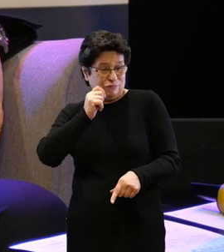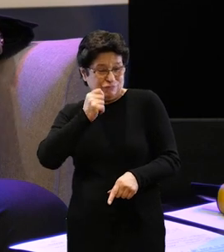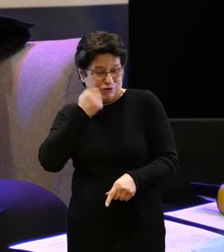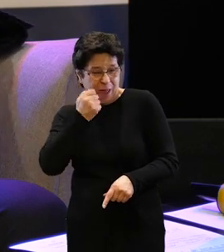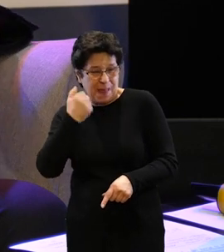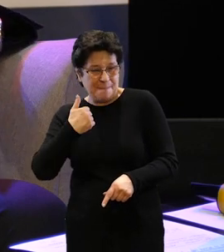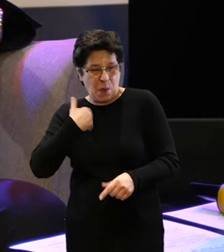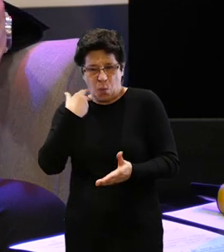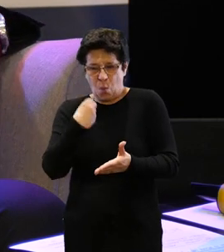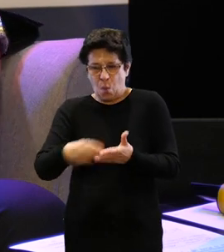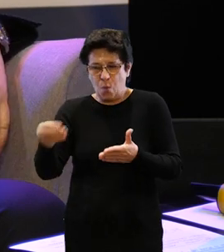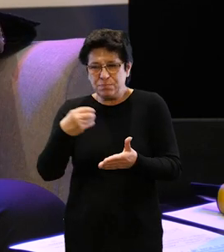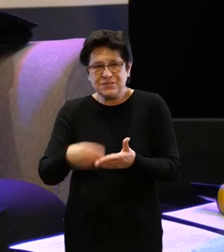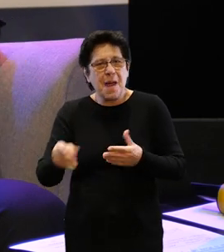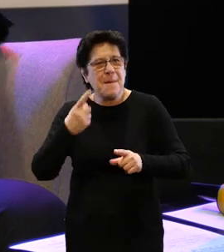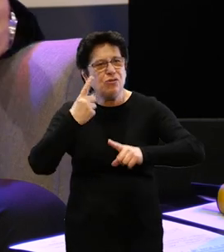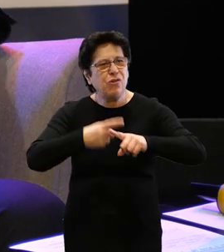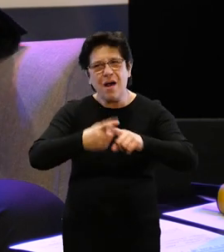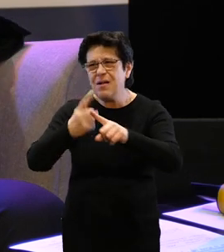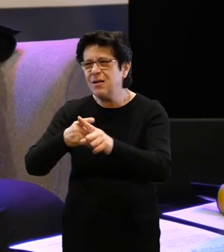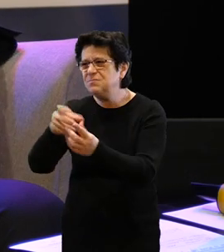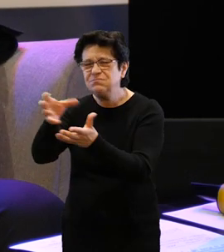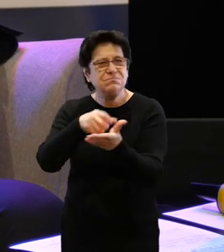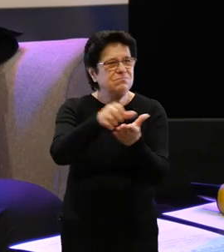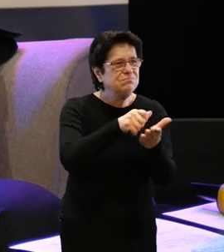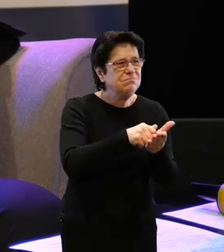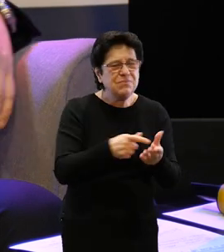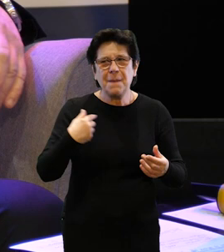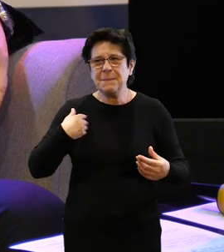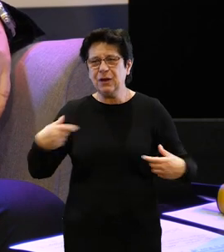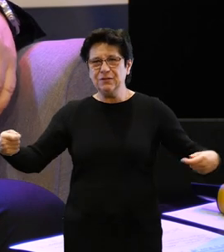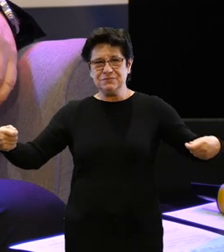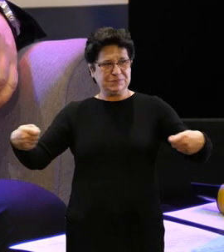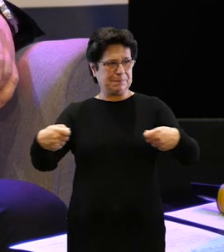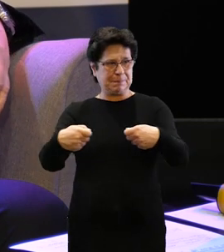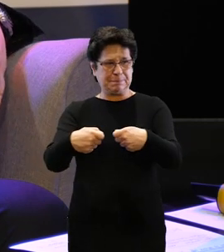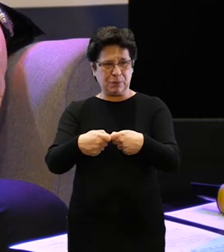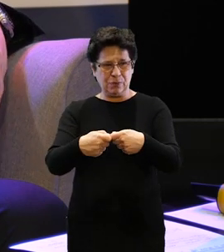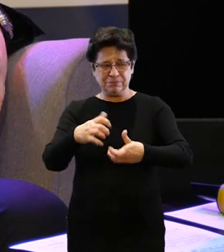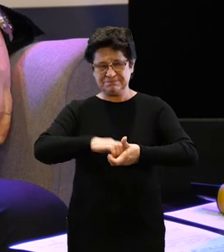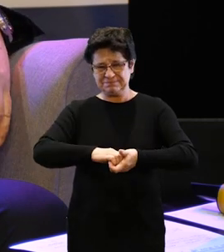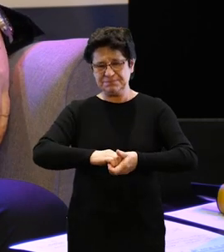żelaźni Czyli też na pewno te ich interesy się troszeczkę